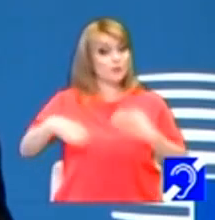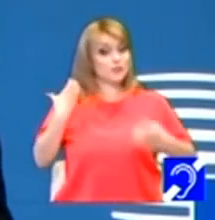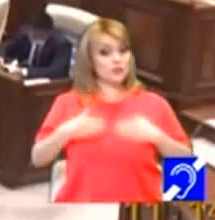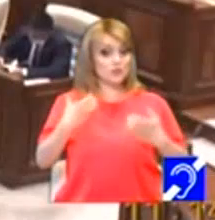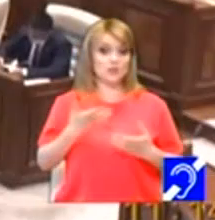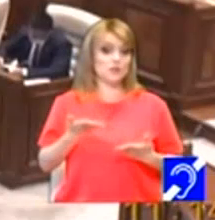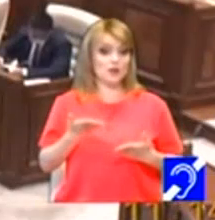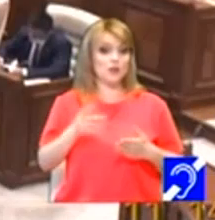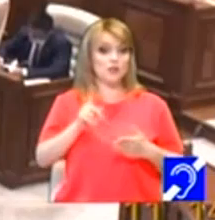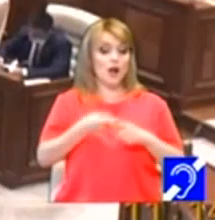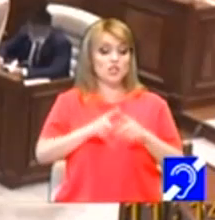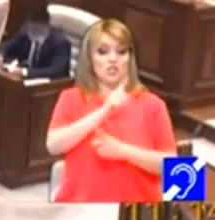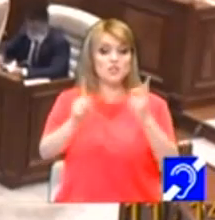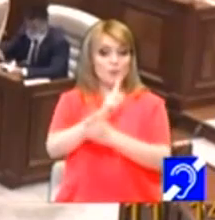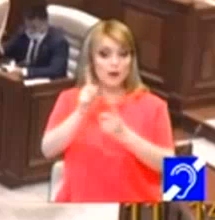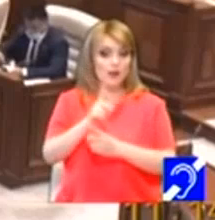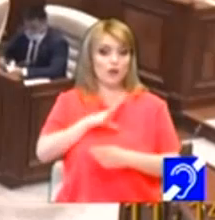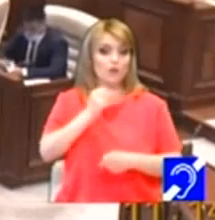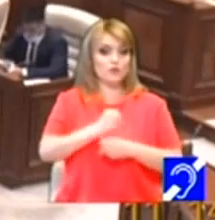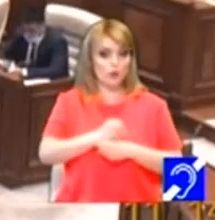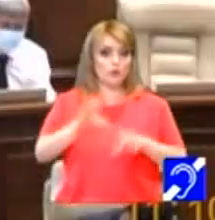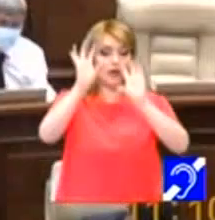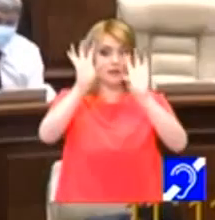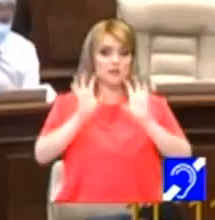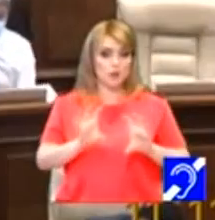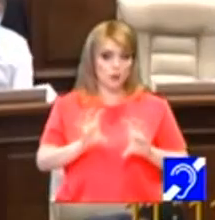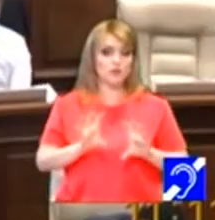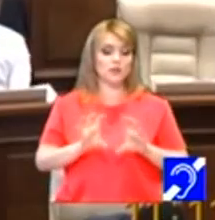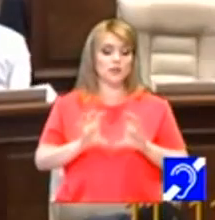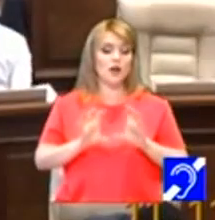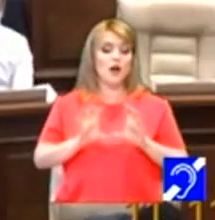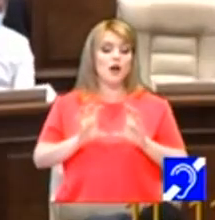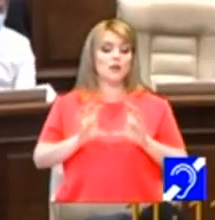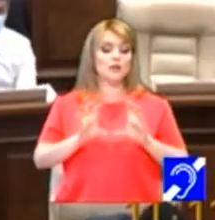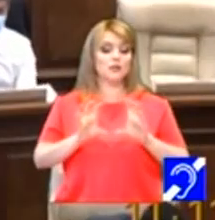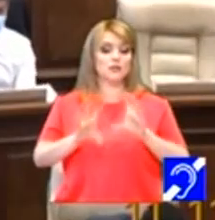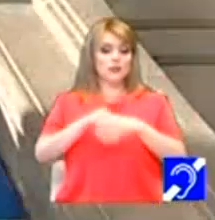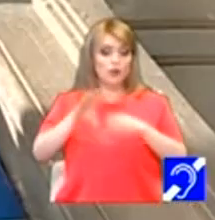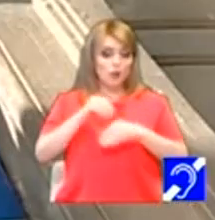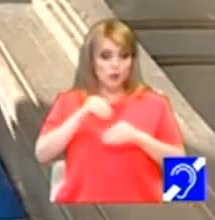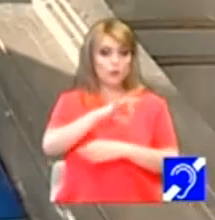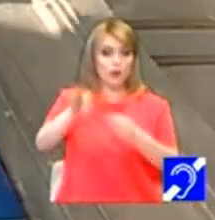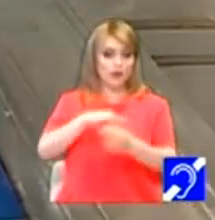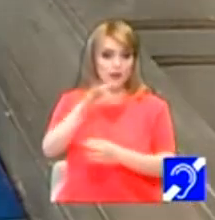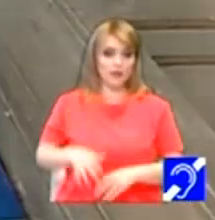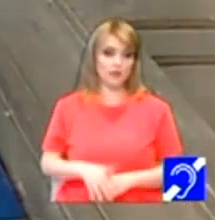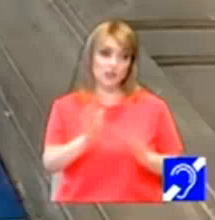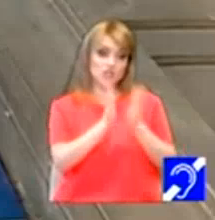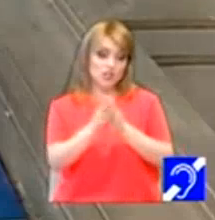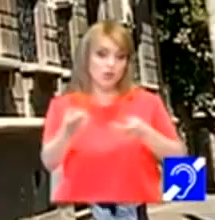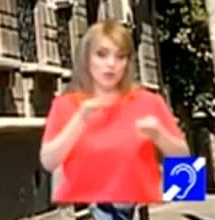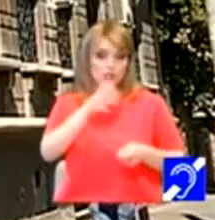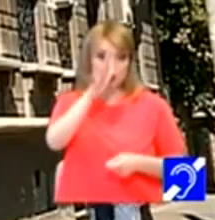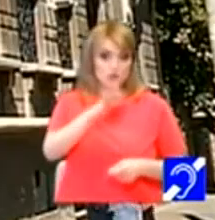îngrijorat de superficialitatea cu care este trecut prin Parlament proiectul de modificare a codului electoral. El cere guvernării de la